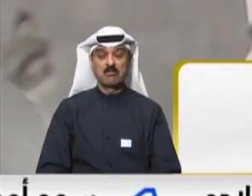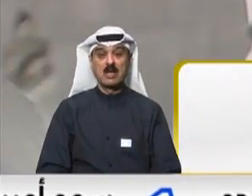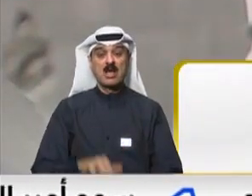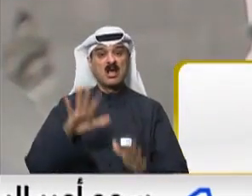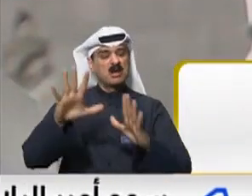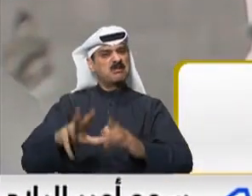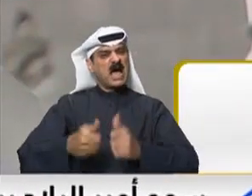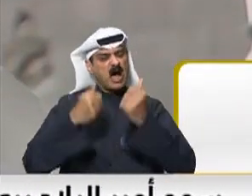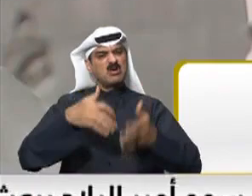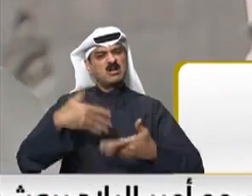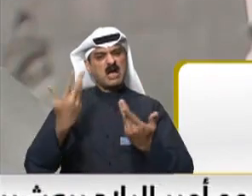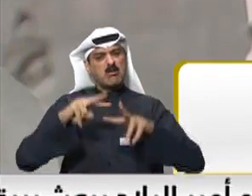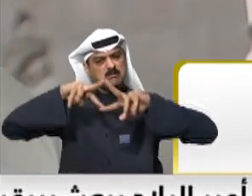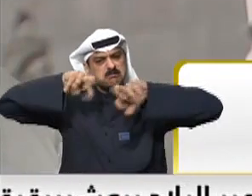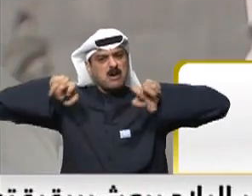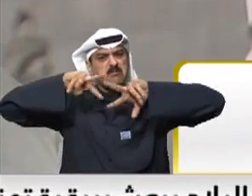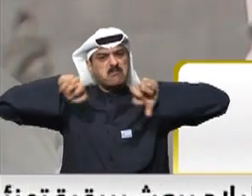لليوم